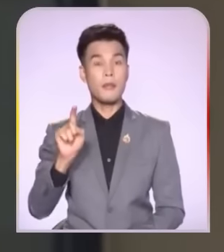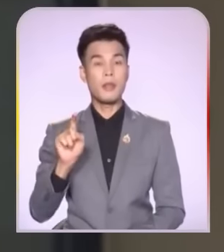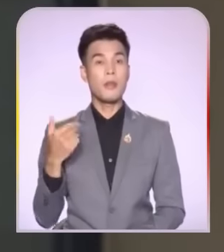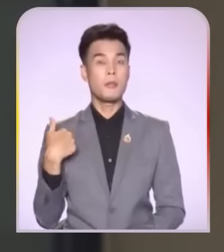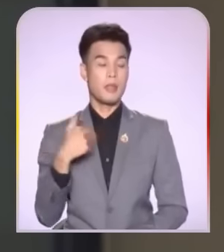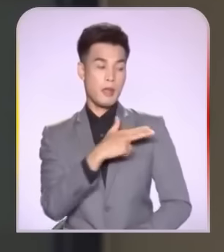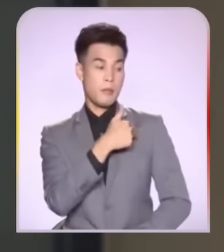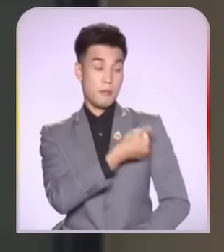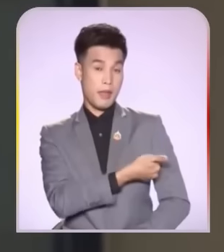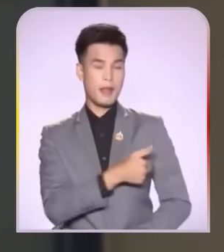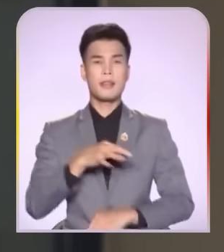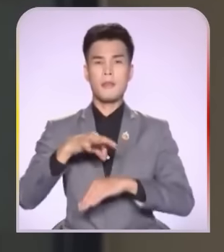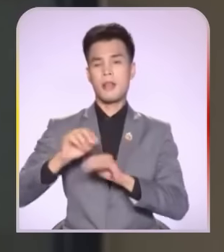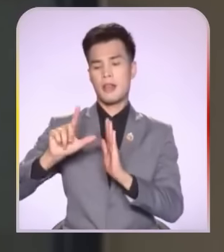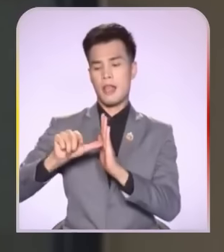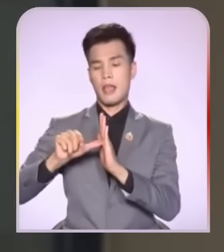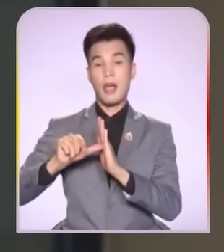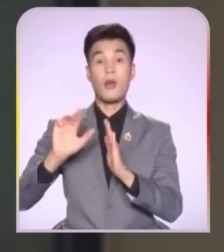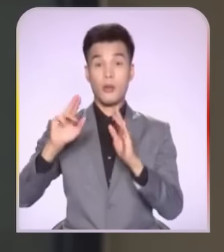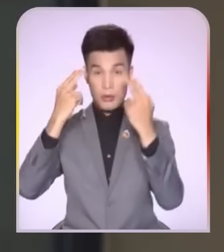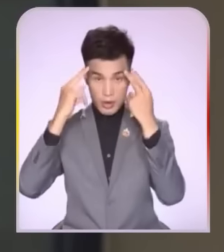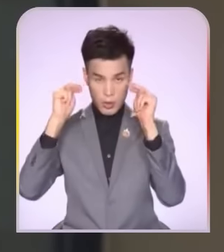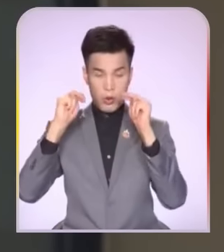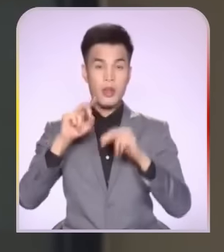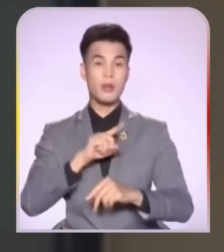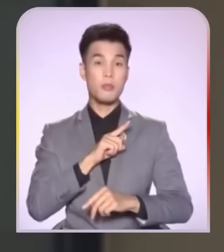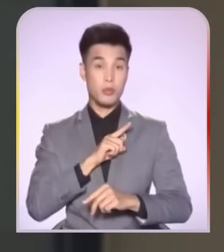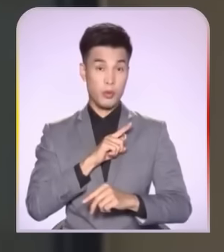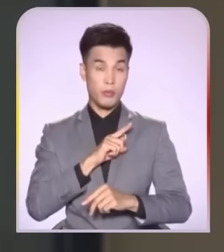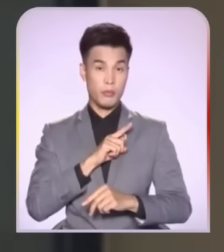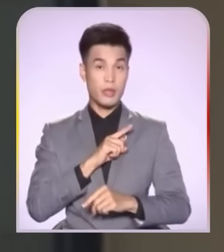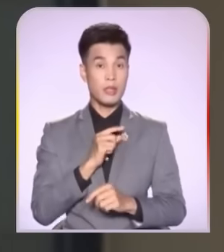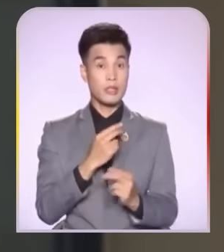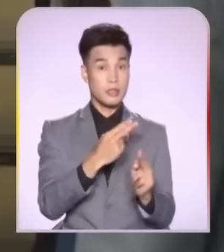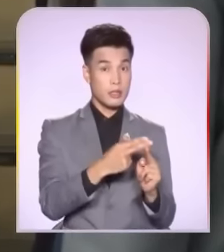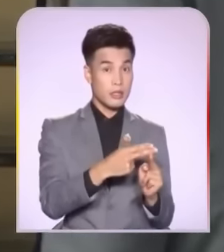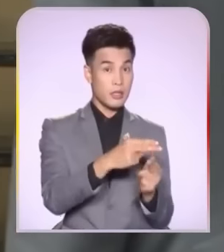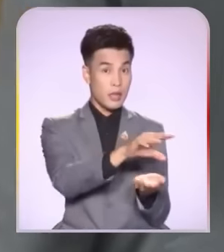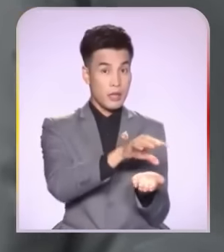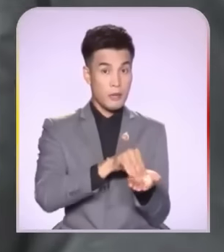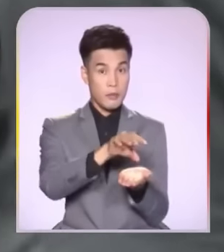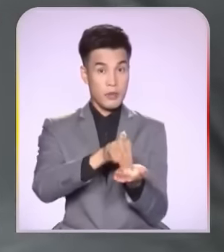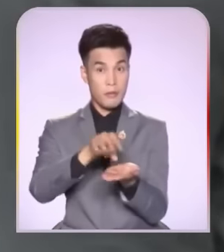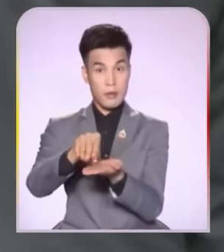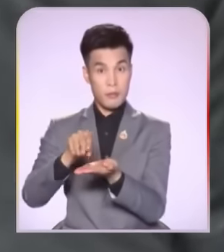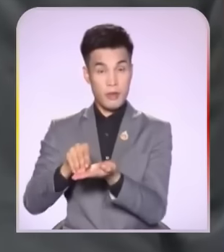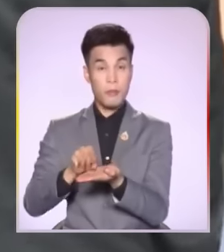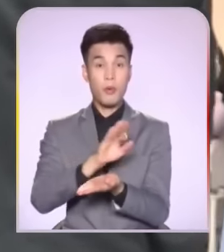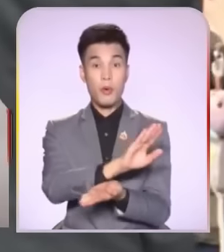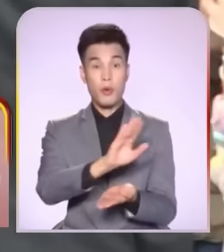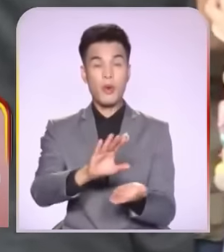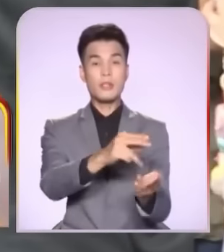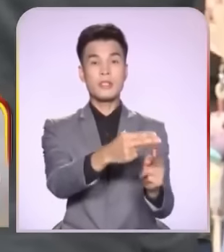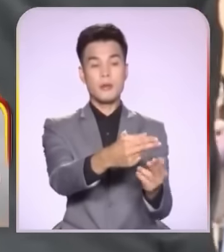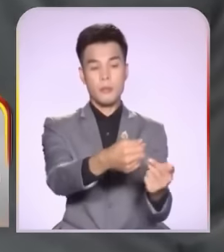แพทย์พรหมินทร์นะคะอดีตเลขาธิการนายกรัฐมนตรีในฐานะที่ได้รับมอบหมายให้รวบรวมรายชื่อว่าที่รัฐมนตรีจากพรรคร่วมรัฐ